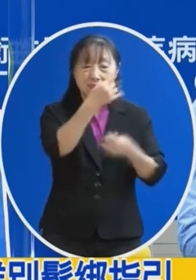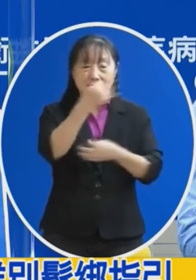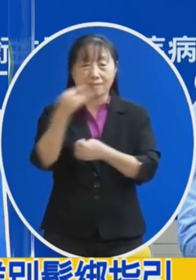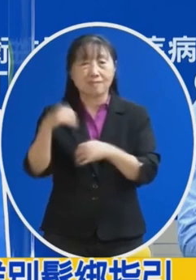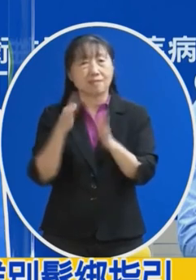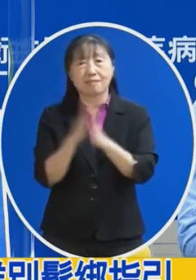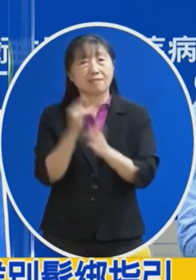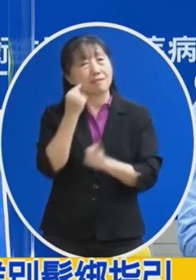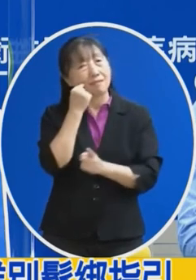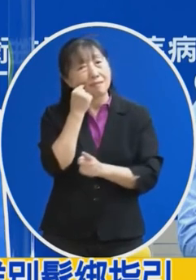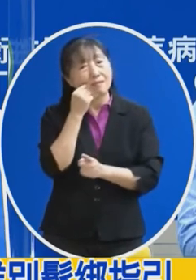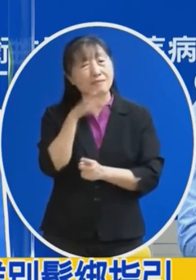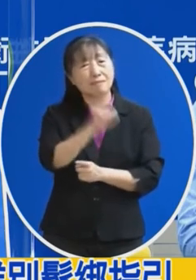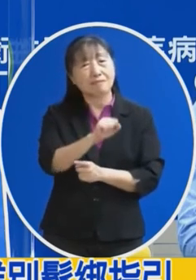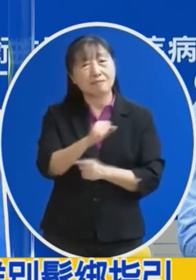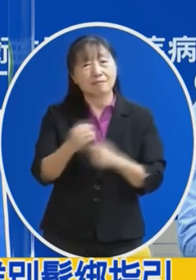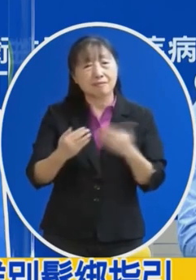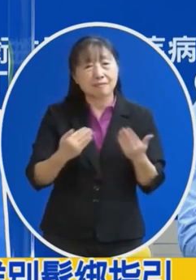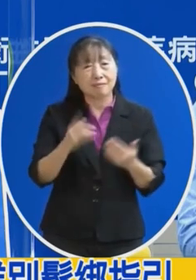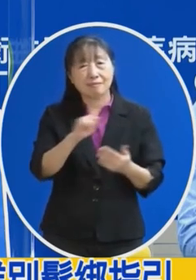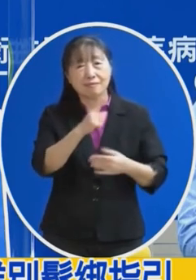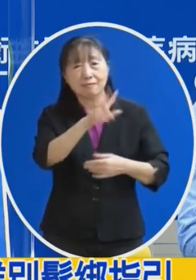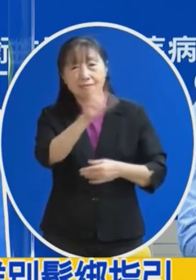样，都没有办法掌握到很精确。